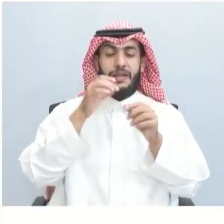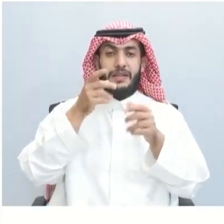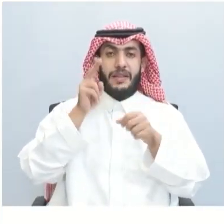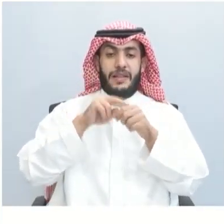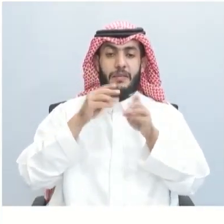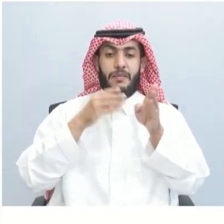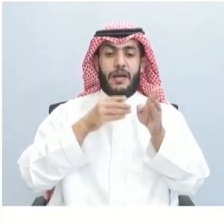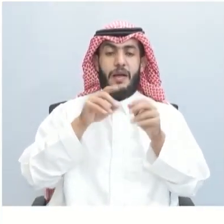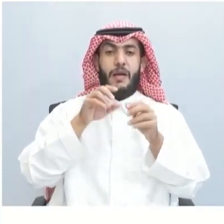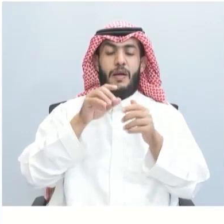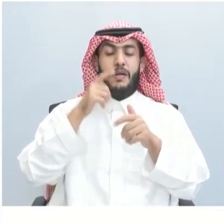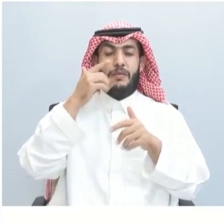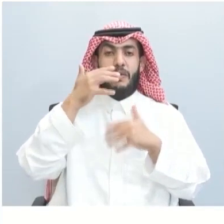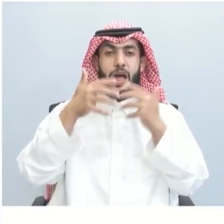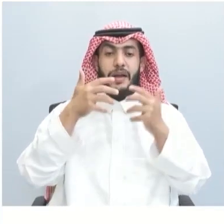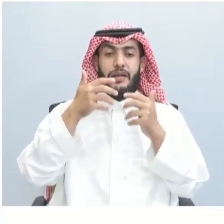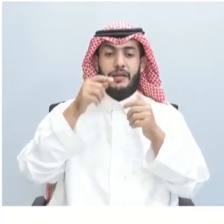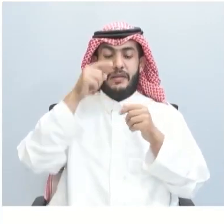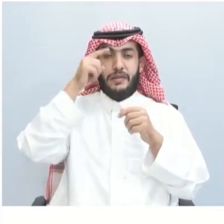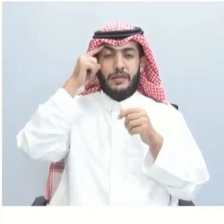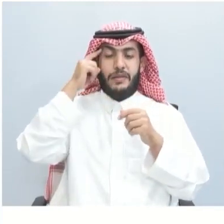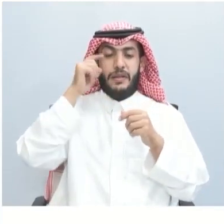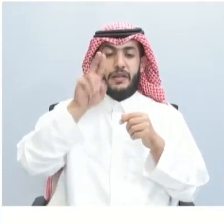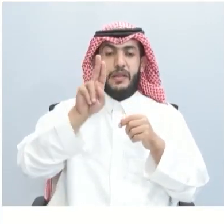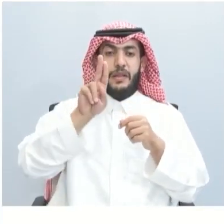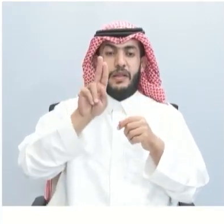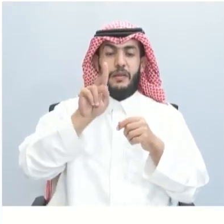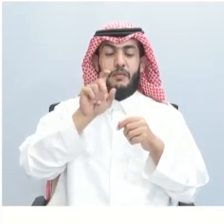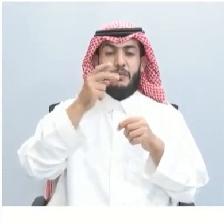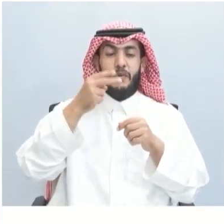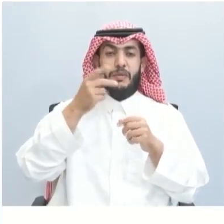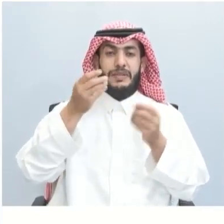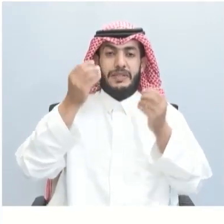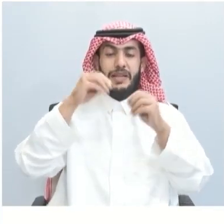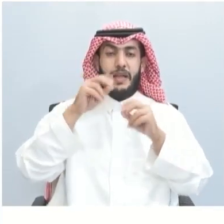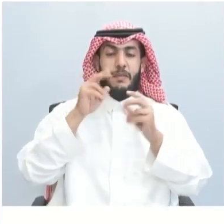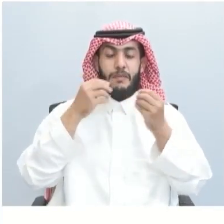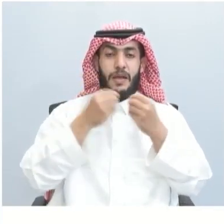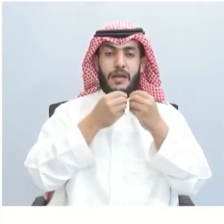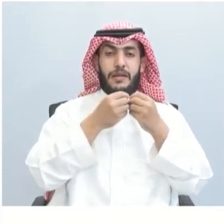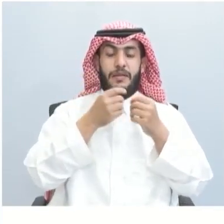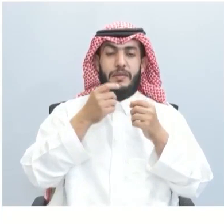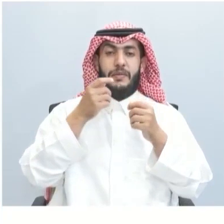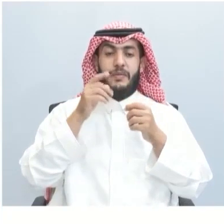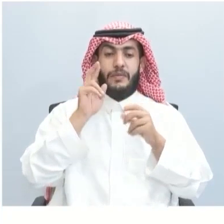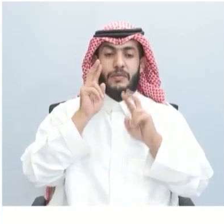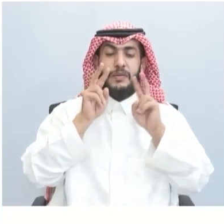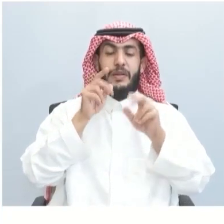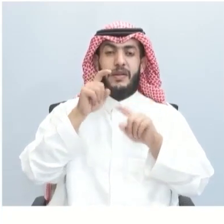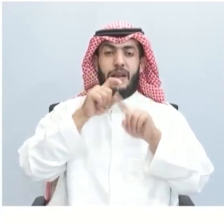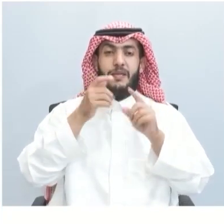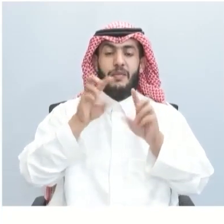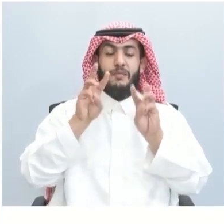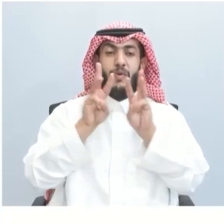على الموقع حيث يعد التتبع مصطلحه مهمه للغايه في تحسين محركات البحث لتتبع نتائج